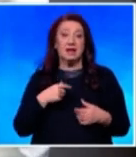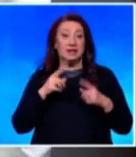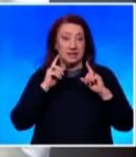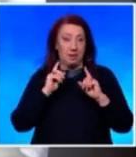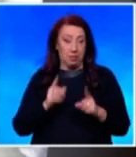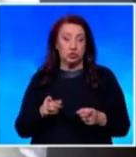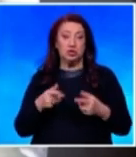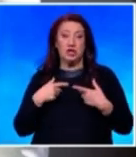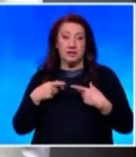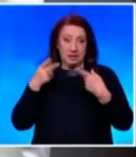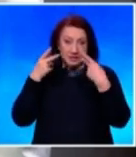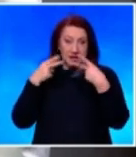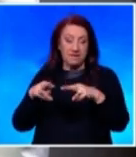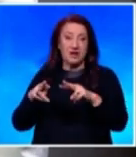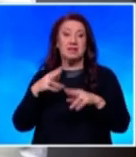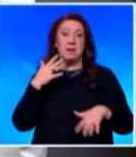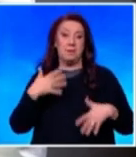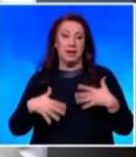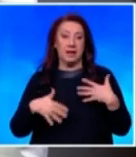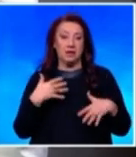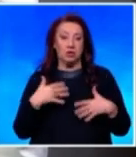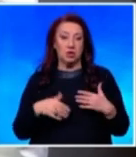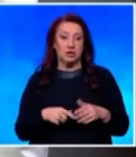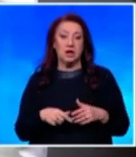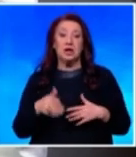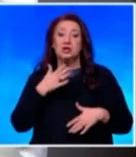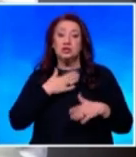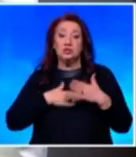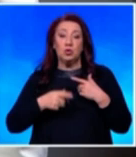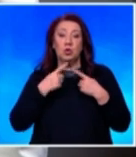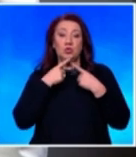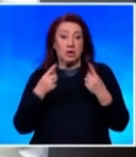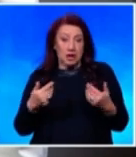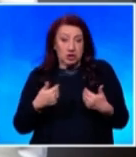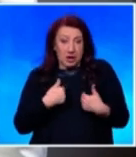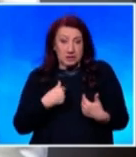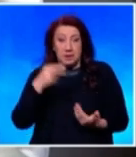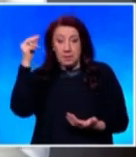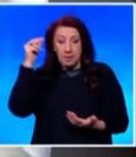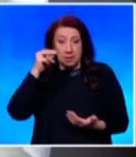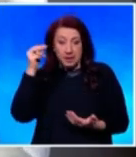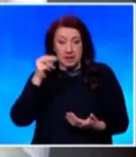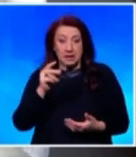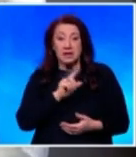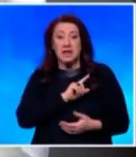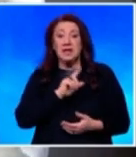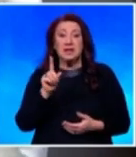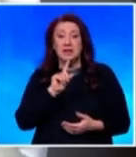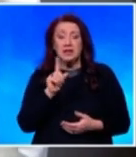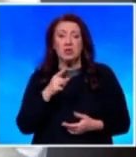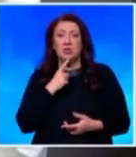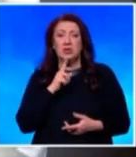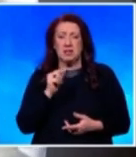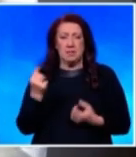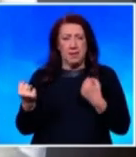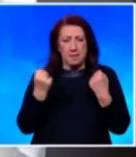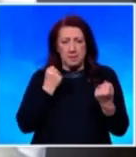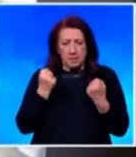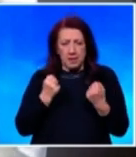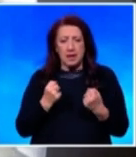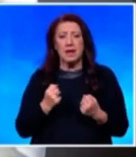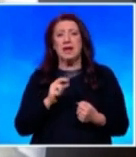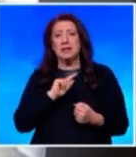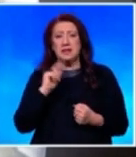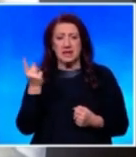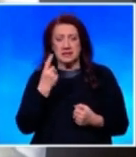върне да мо може да се върна в македония спокойно да казвам че съм българин и никой да не ми направи нищо не само на